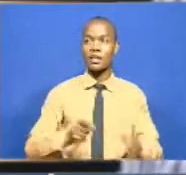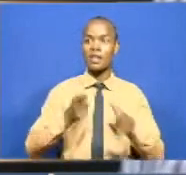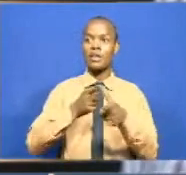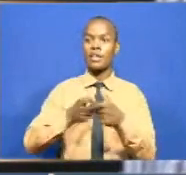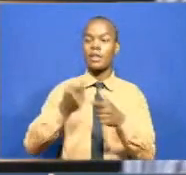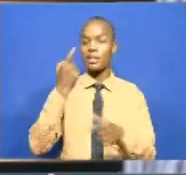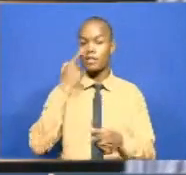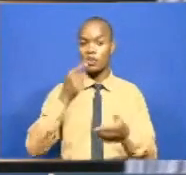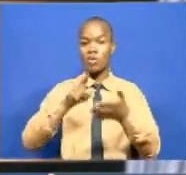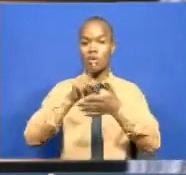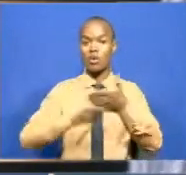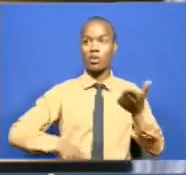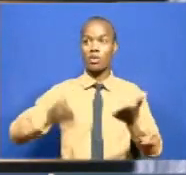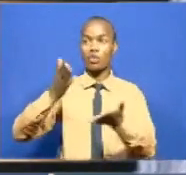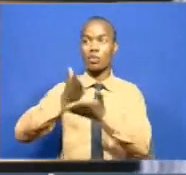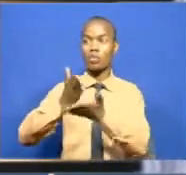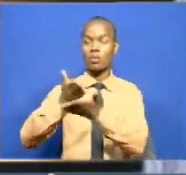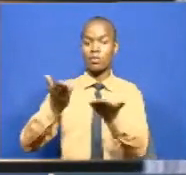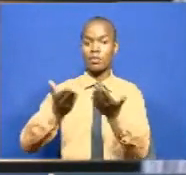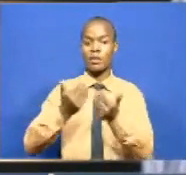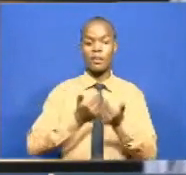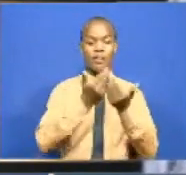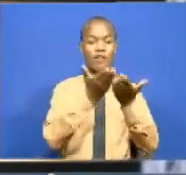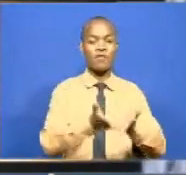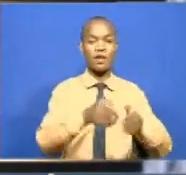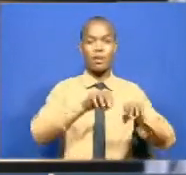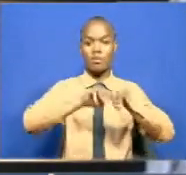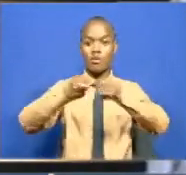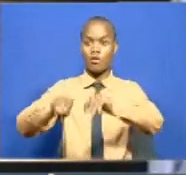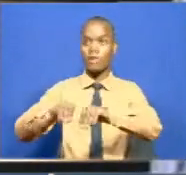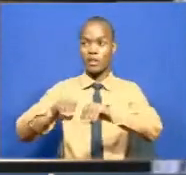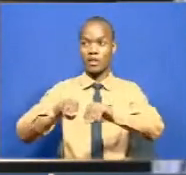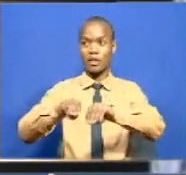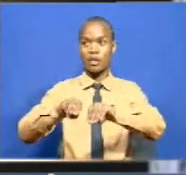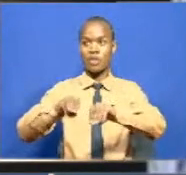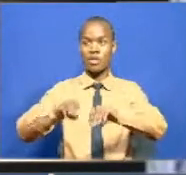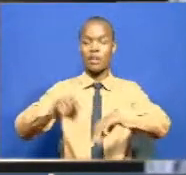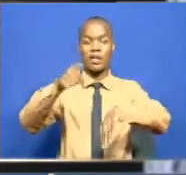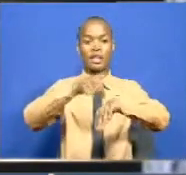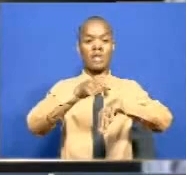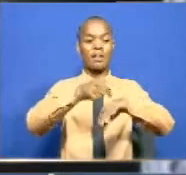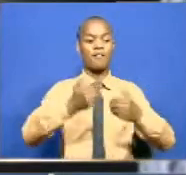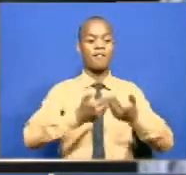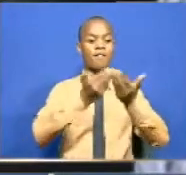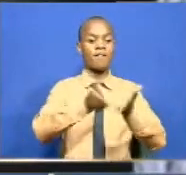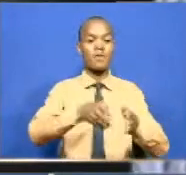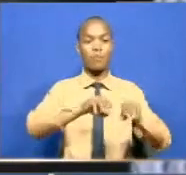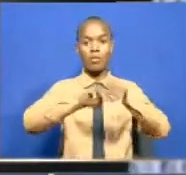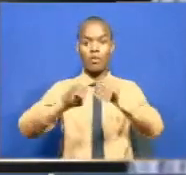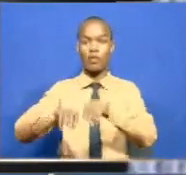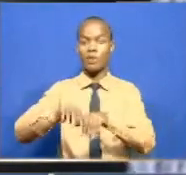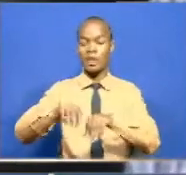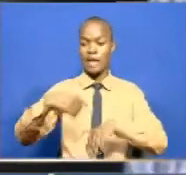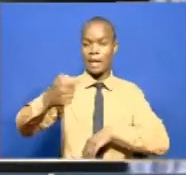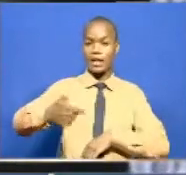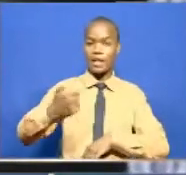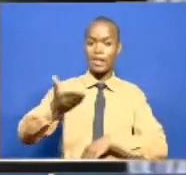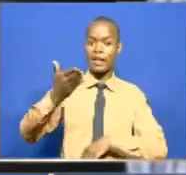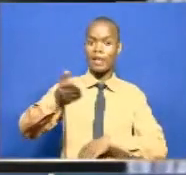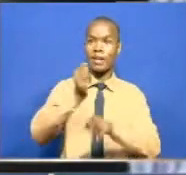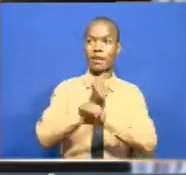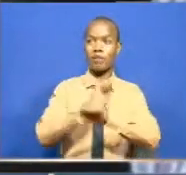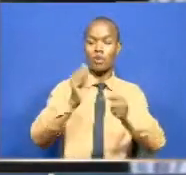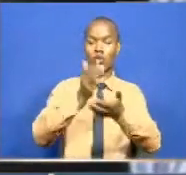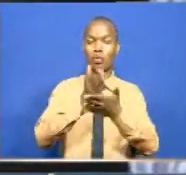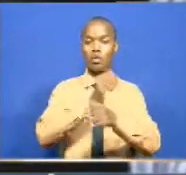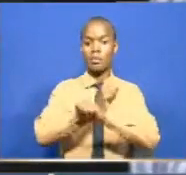feri inatolewa inasogea. Kwa kila ile feri kwa ikienda gari kwa zile tairi ziko pale juu. Ikawa inashindwa